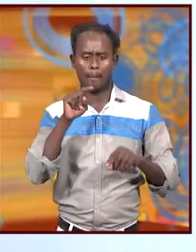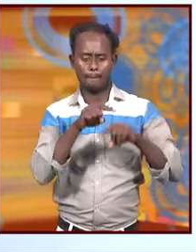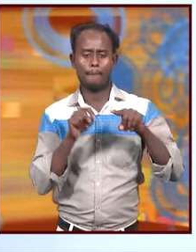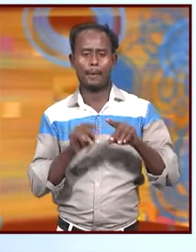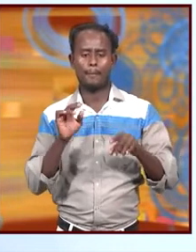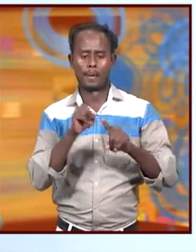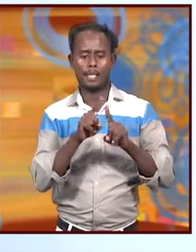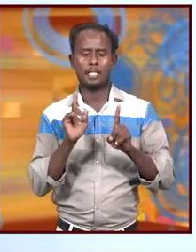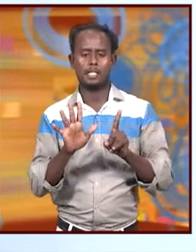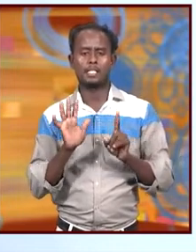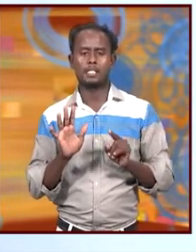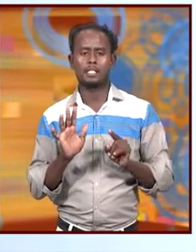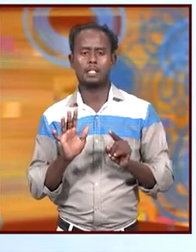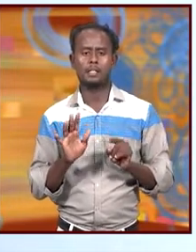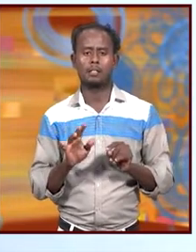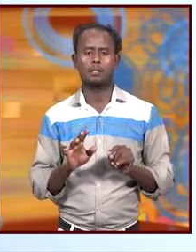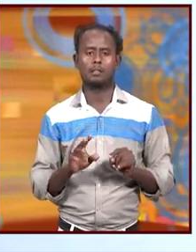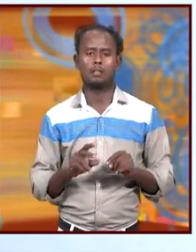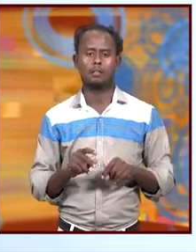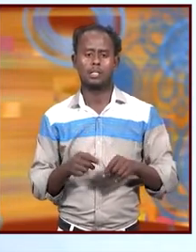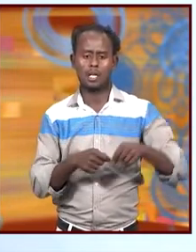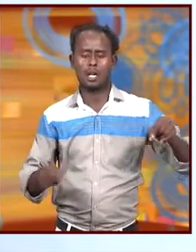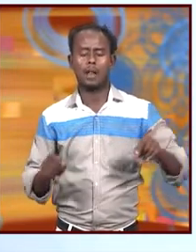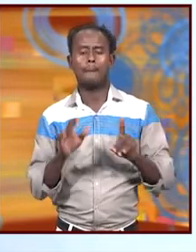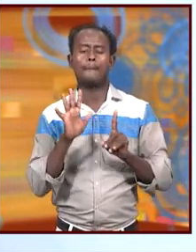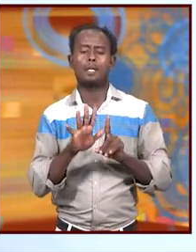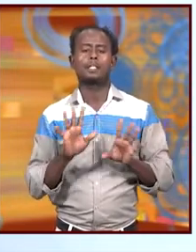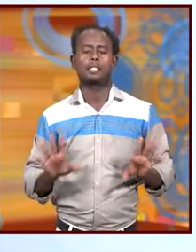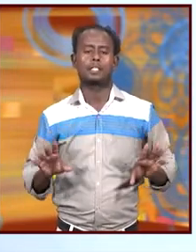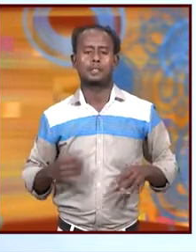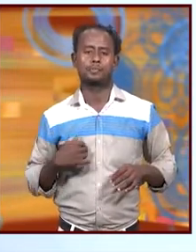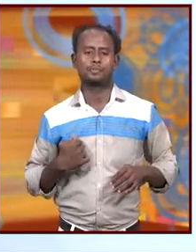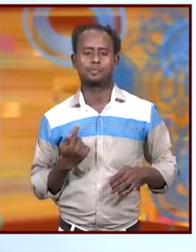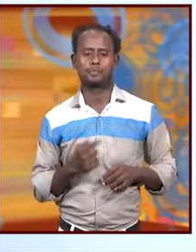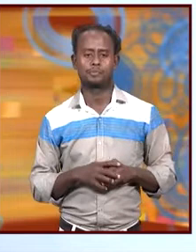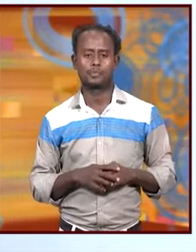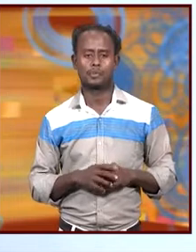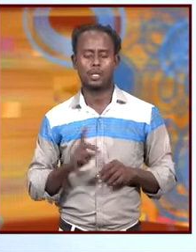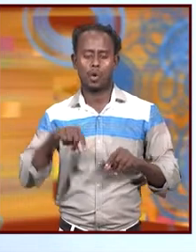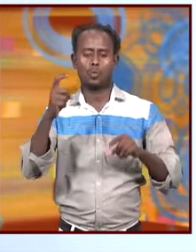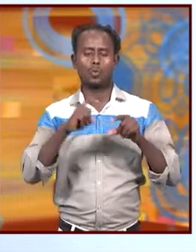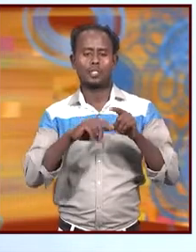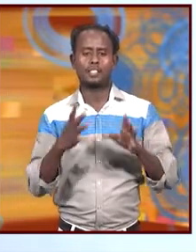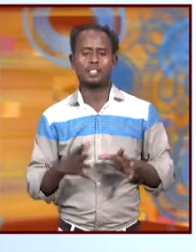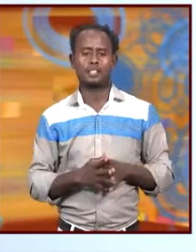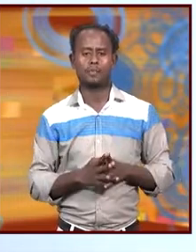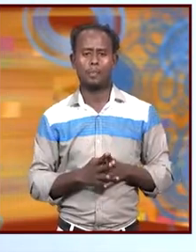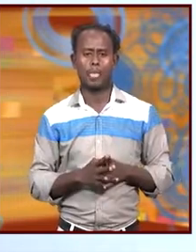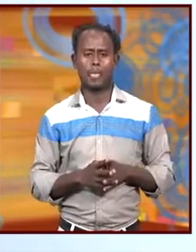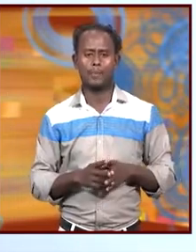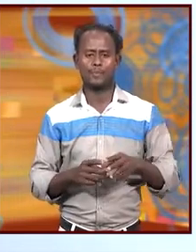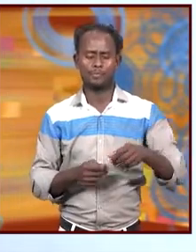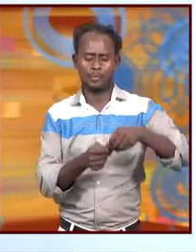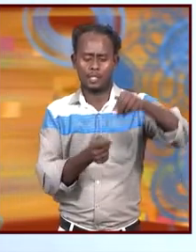225/15 நீளம் நமக்கு 15 சென்டிமீட்டர் என கிடைக்கிறது. அடுத்த வினா,